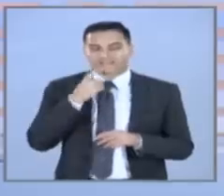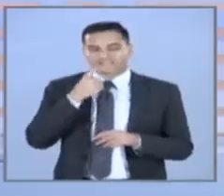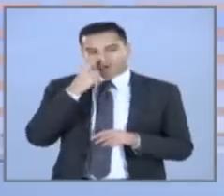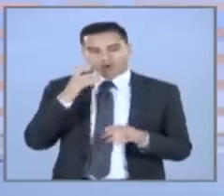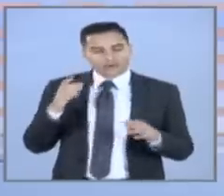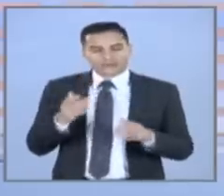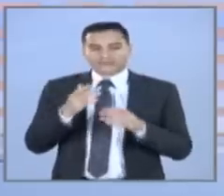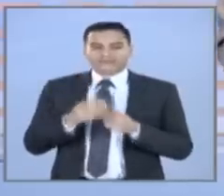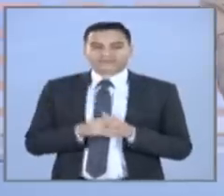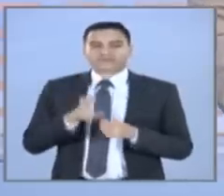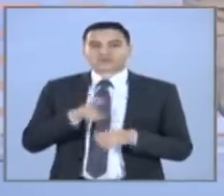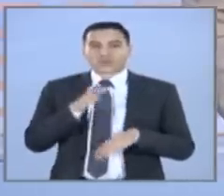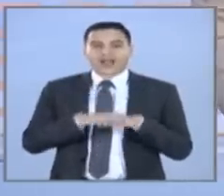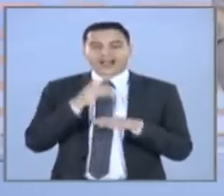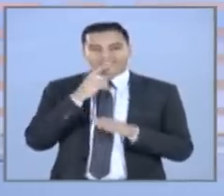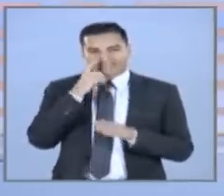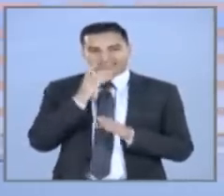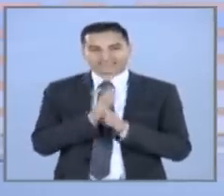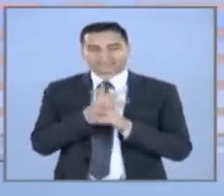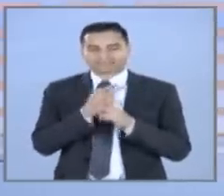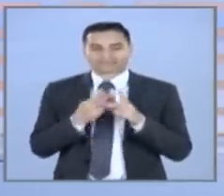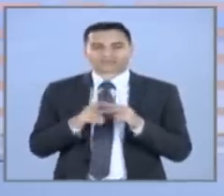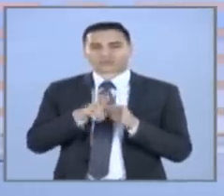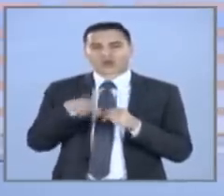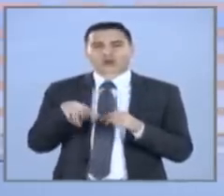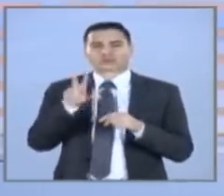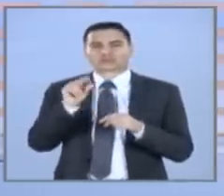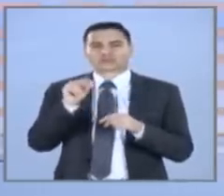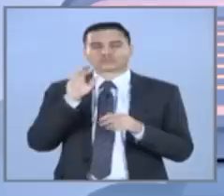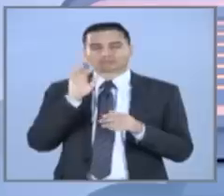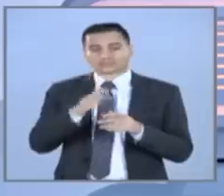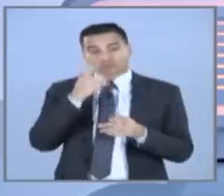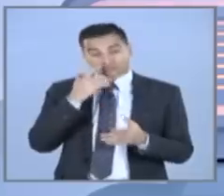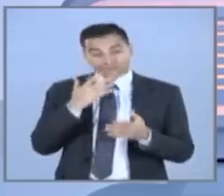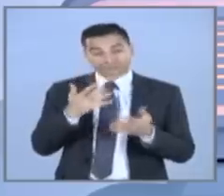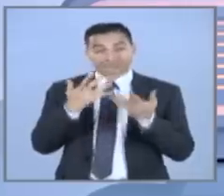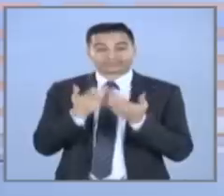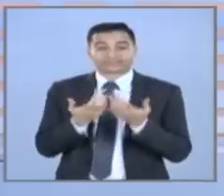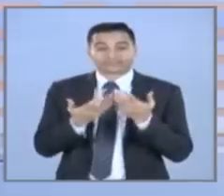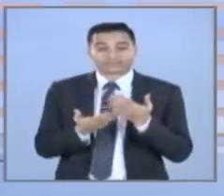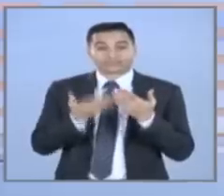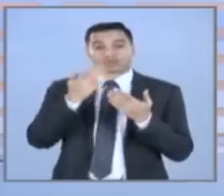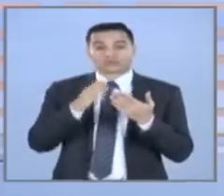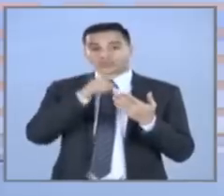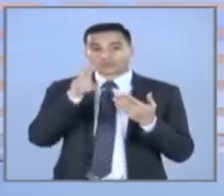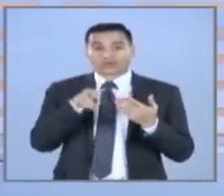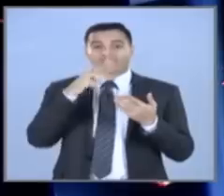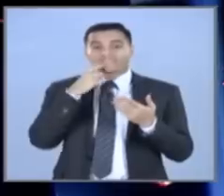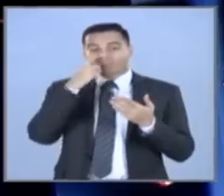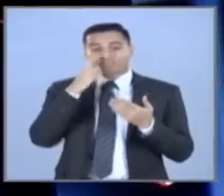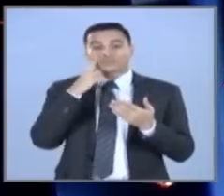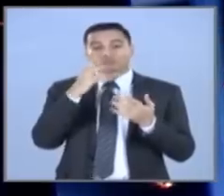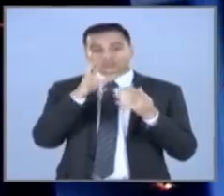فنون. سؤال في الفنون، سؤال بعشرين نقطة، حسنوا السكور. فنون، والسؤال